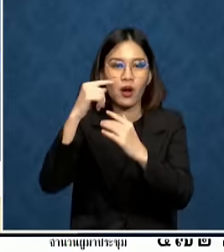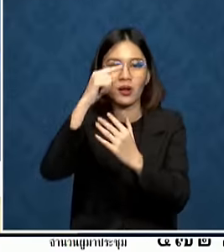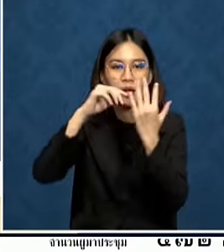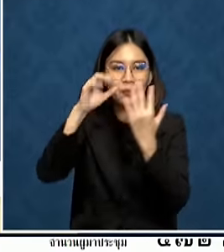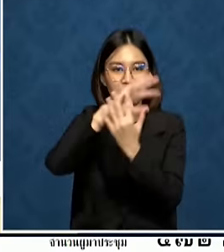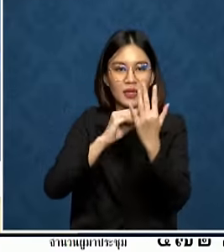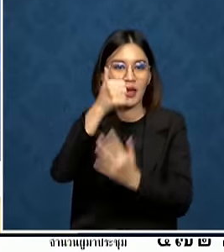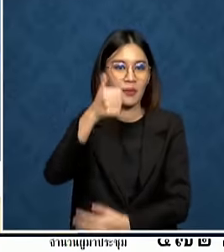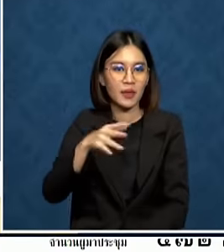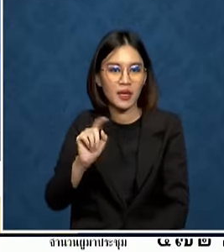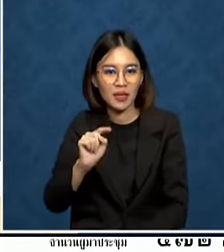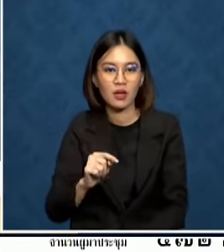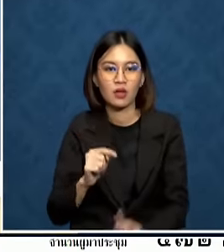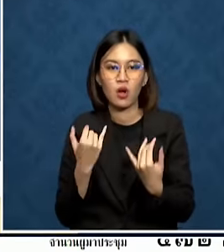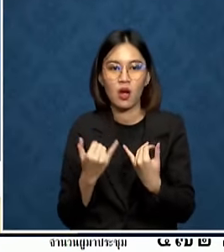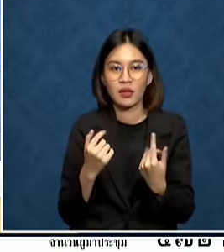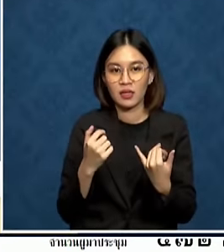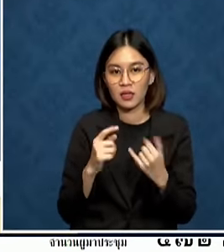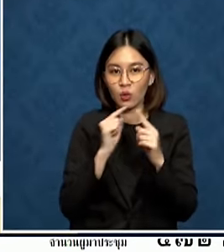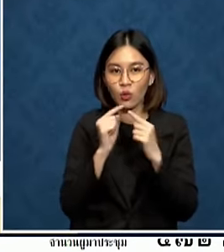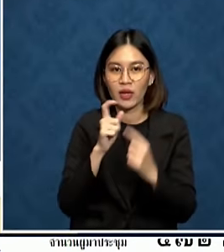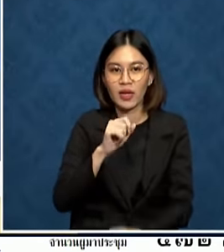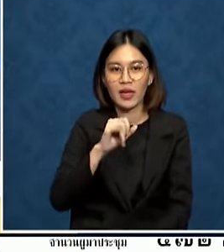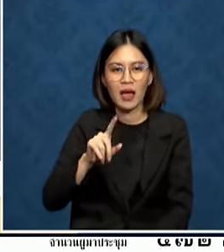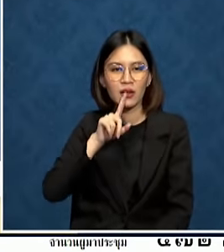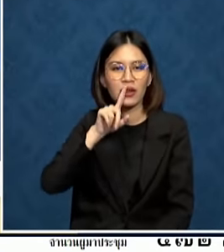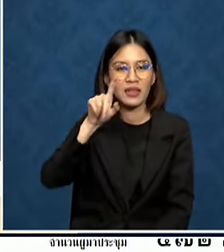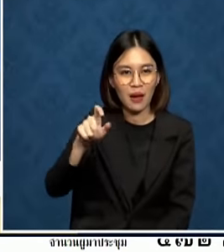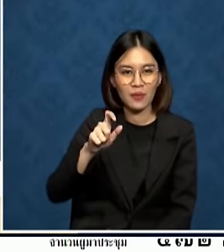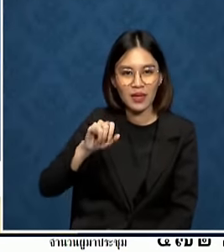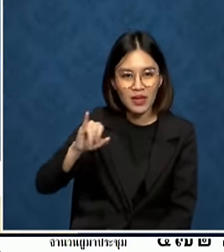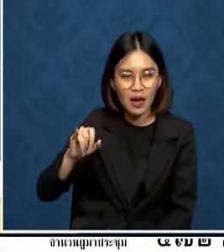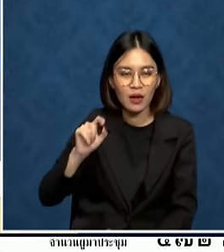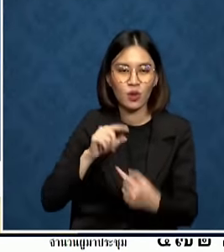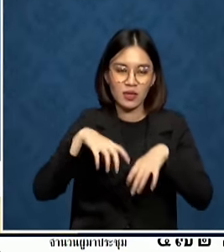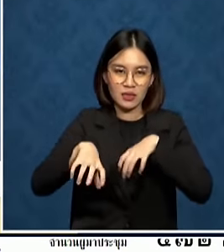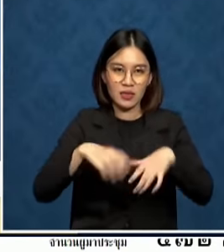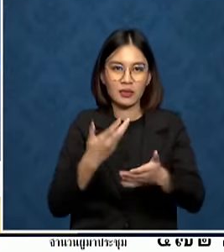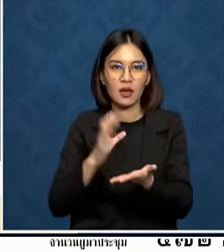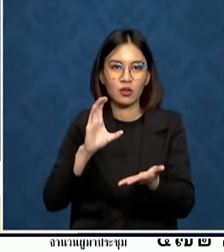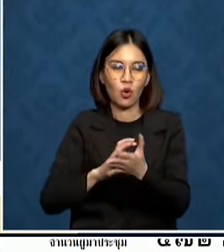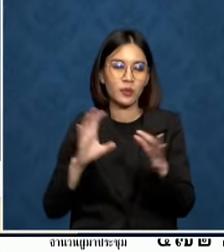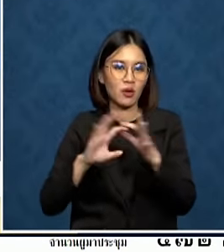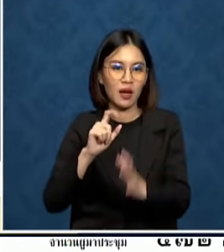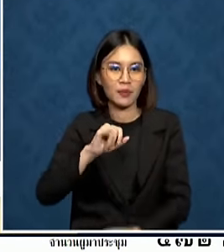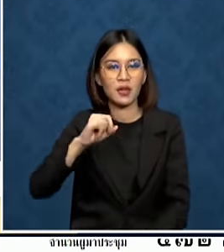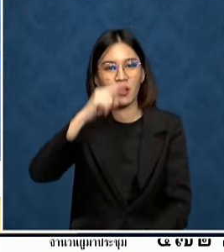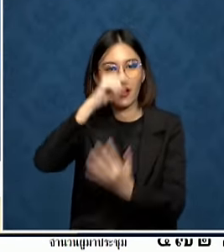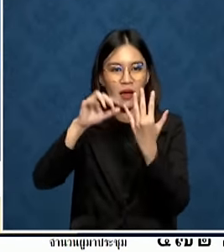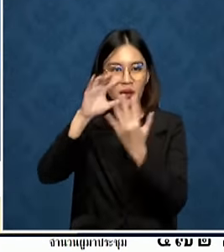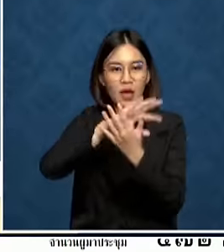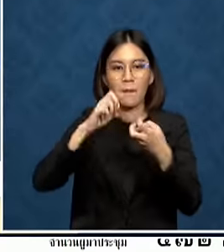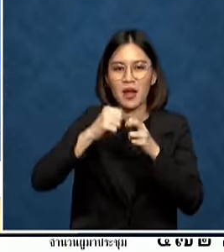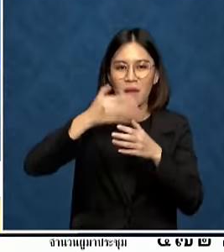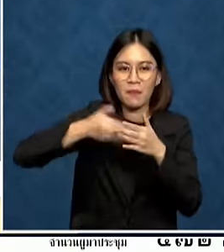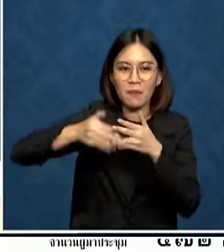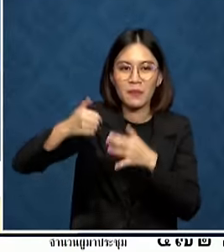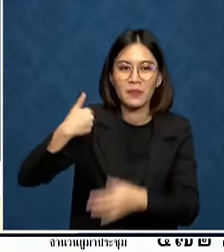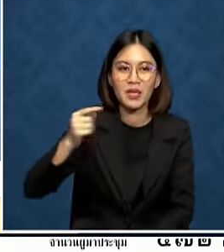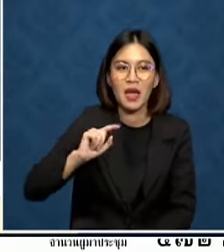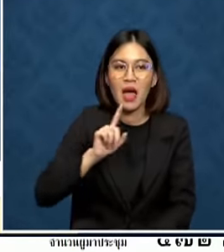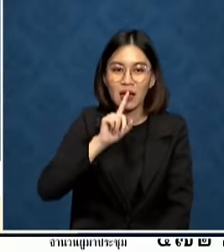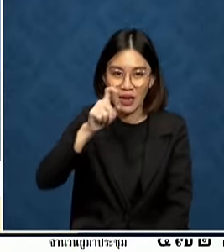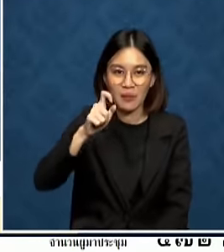ครับไหนๆคุยเรื่อง AIแล้วนะครับผมเลยลองถาม AIหน่อยว่าการจัดงบประมาณด้าน AIของประเทศมีปัญหาอย่างไรนี่ถาม